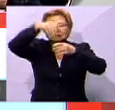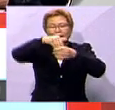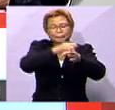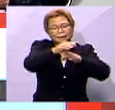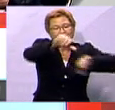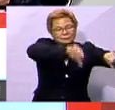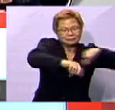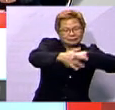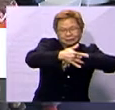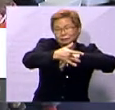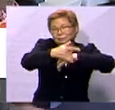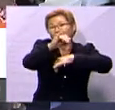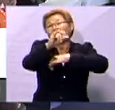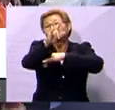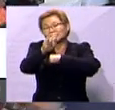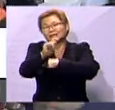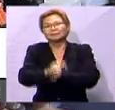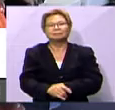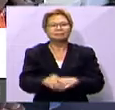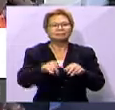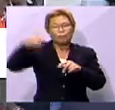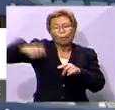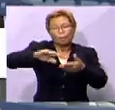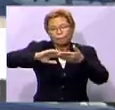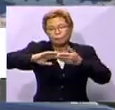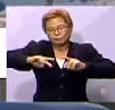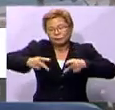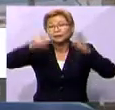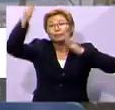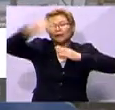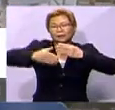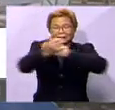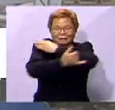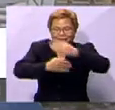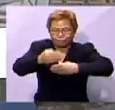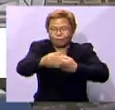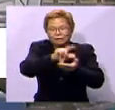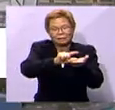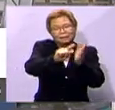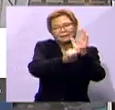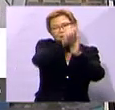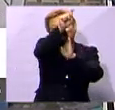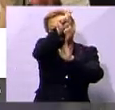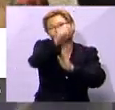teknologi Ia Selaras keperluan untuk menjadikan Malaysia negara progresif dan berpendapatan